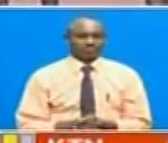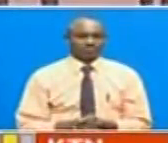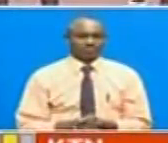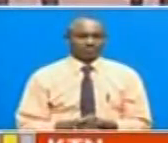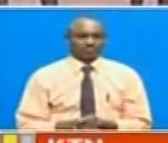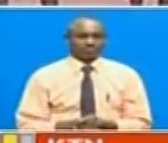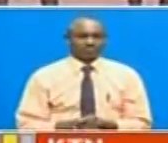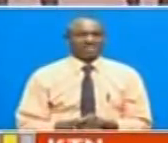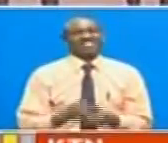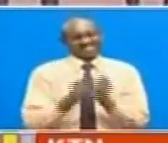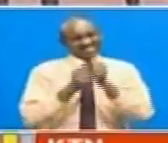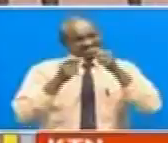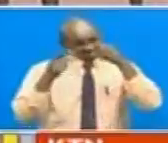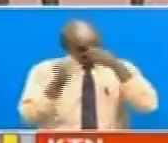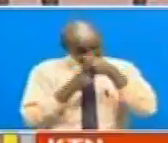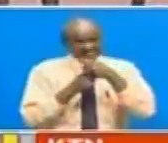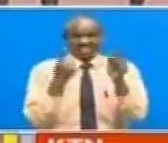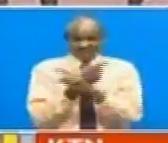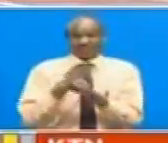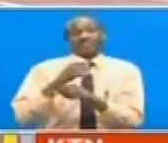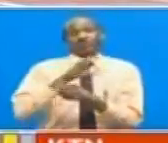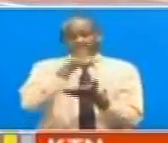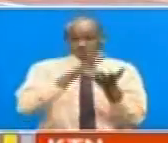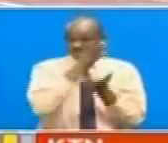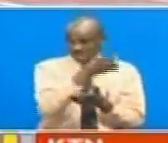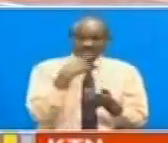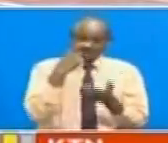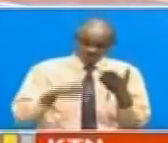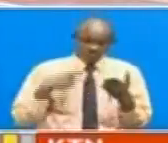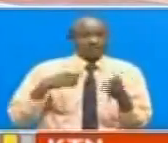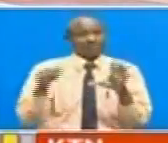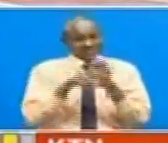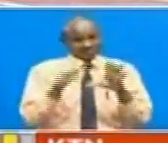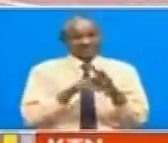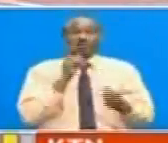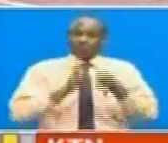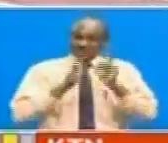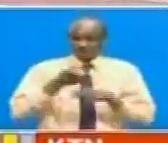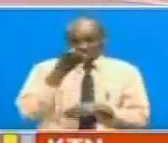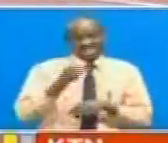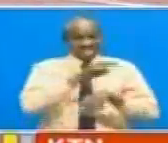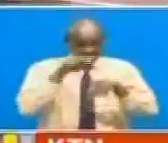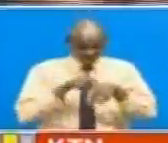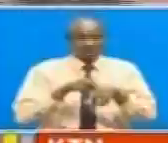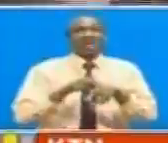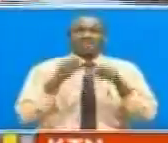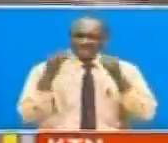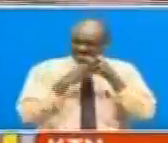Mikoa yote 16 ya shirikisho la riadha nchini imesajili wanariadha kushiriki mashindano ya riadha ya kitaifa yaliyovutia